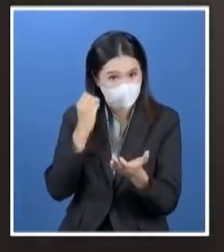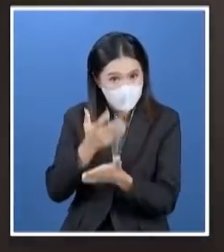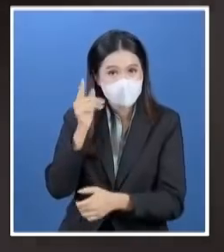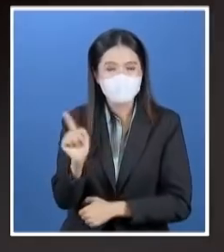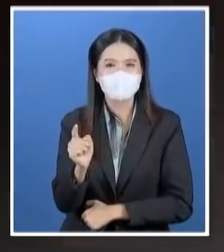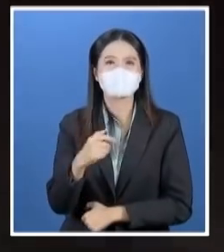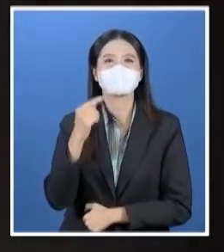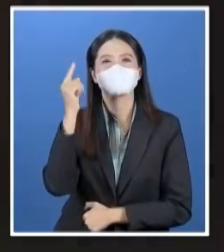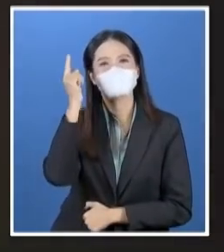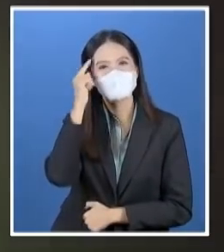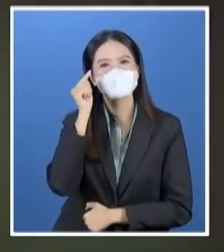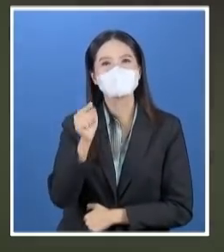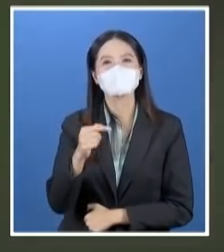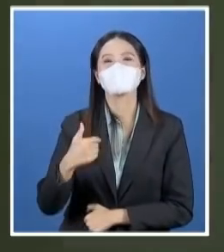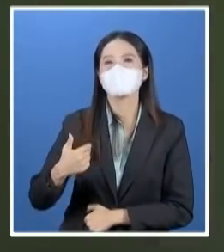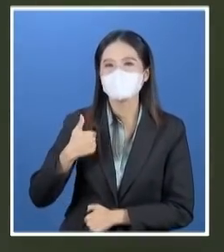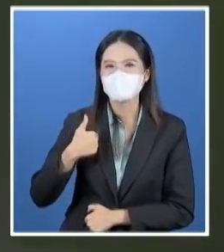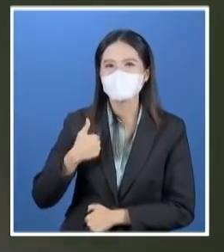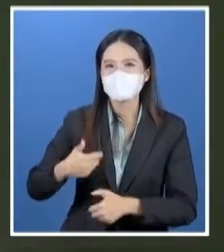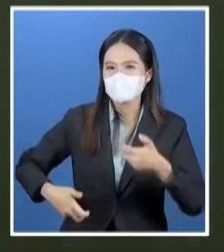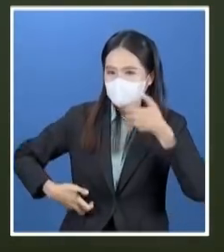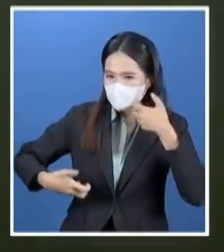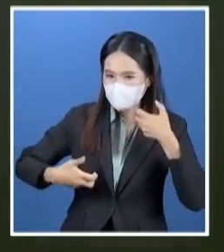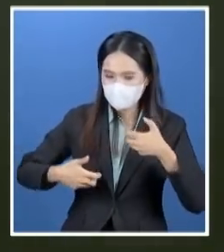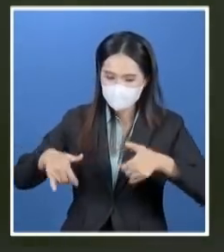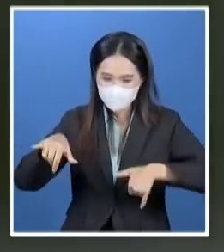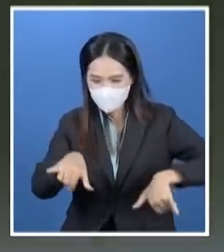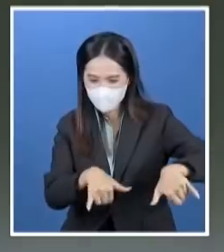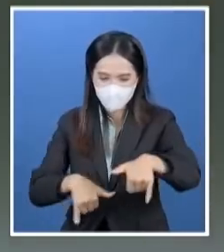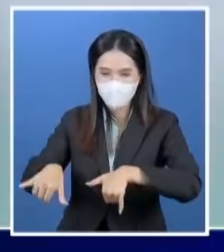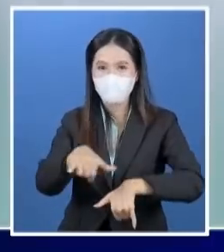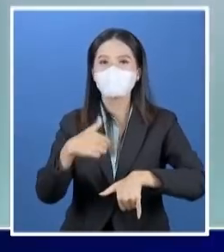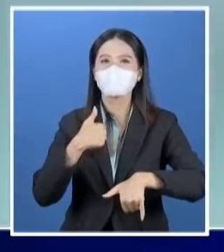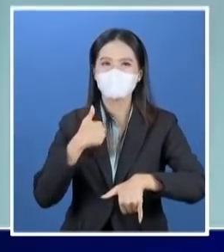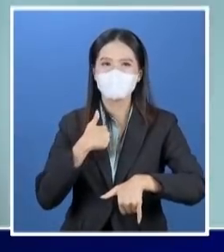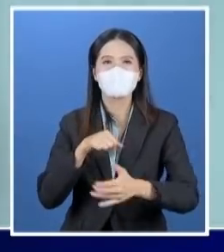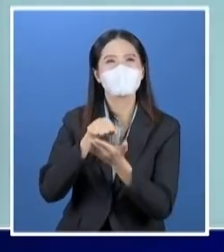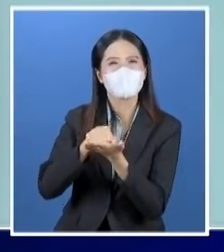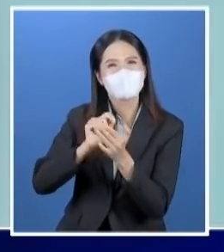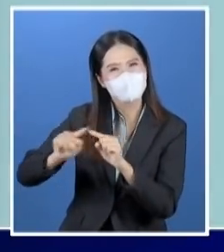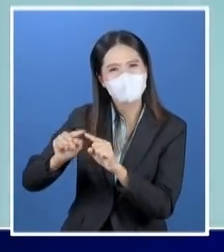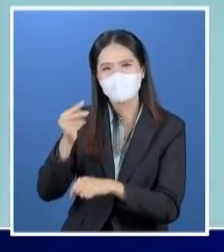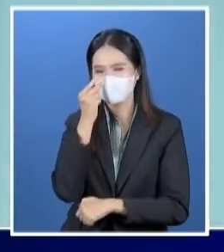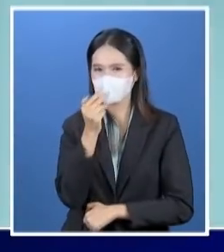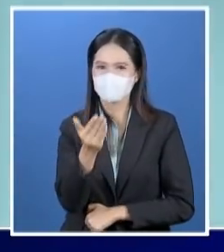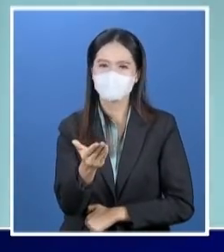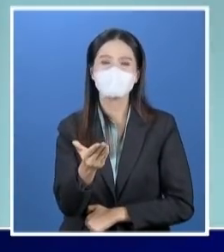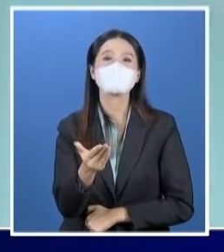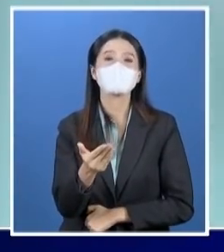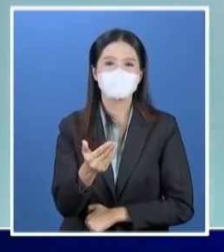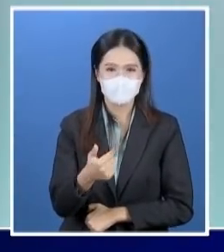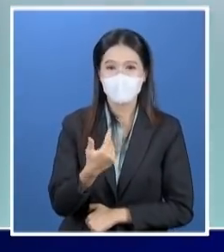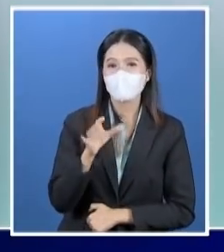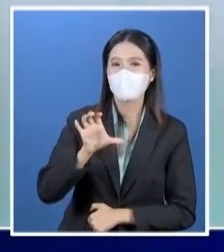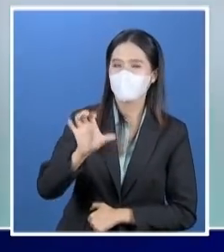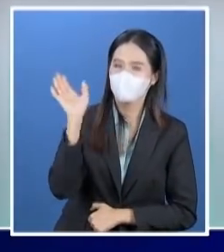ไหนแต่ใครจะคิดว่ามีเจ้าลิงทั้งฝูงมารบกวนเนี่ยนะฮะรวมไปถึงเรื่องการบริการต่างๆที ่ ทางด้านของคน